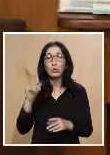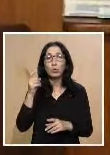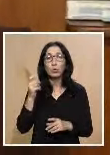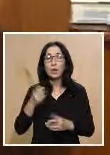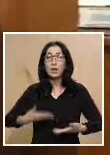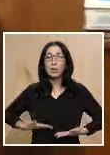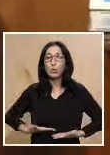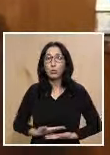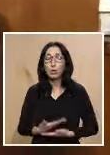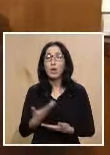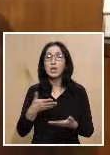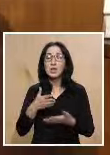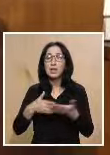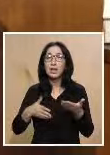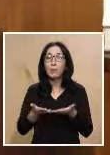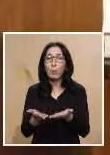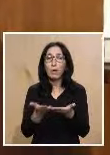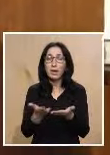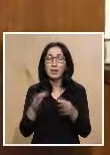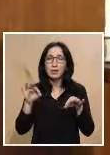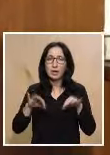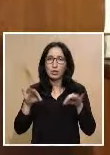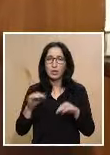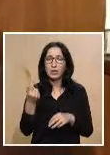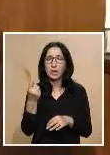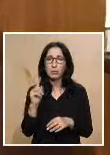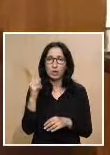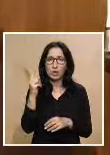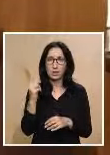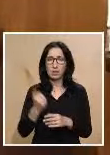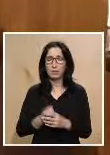е необходим за хлебопекарните качества на пшеницата.